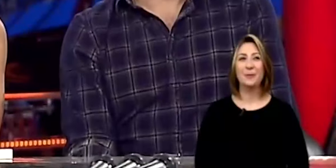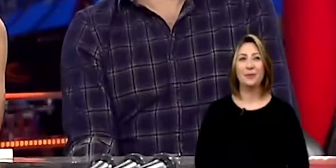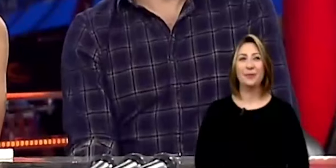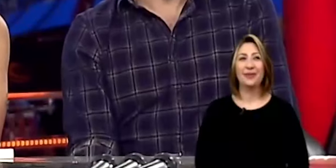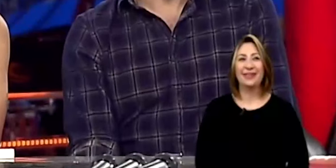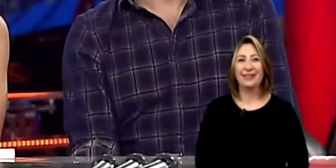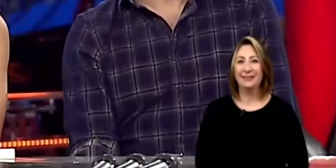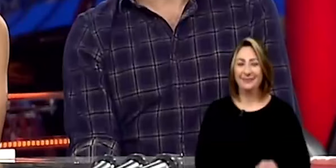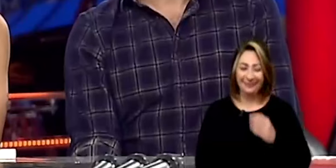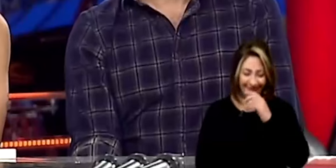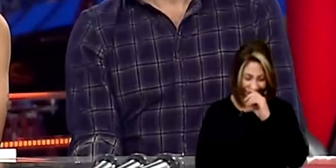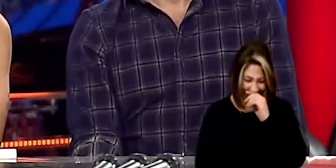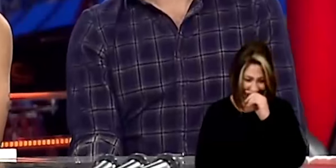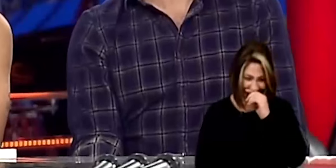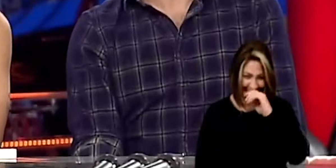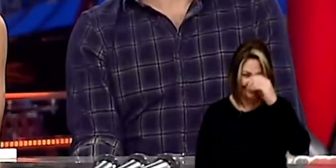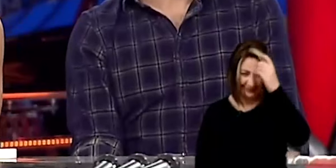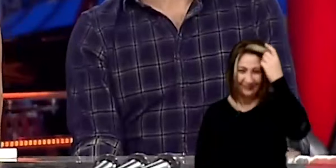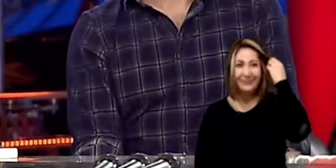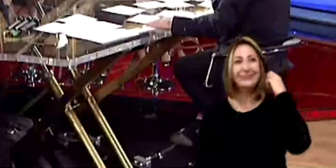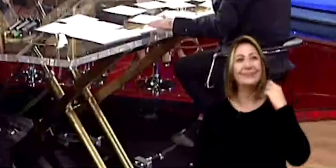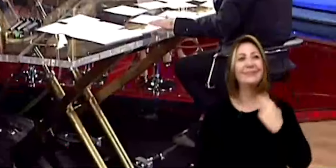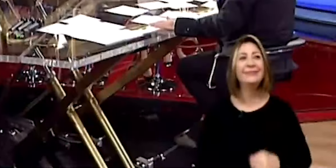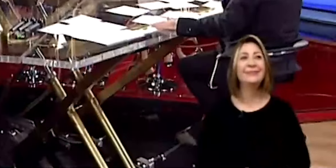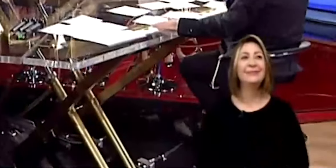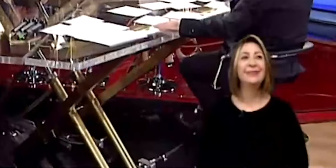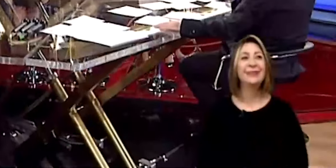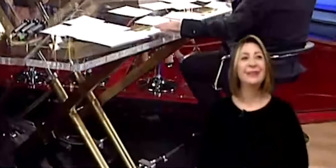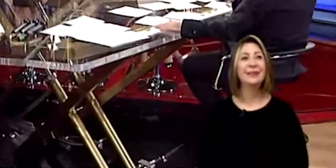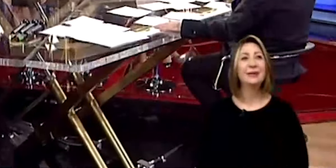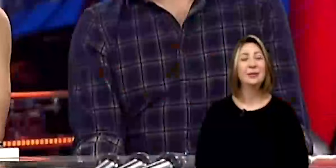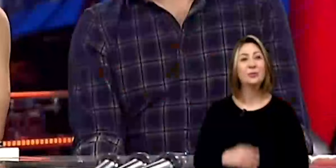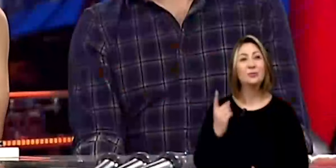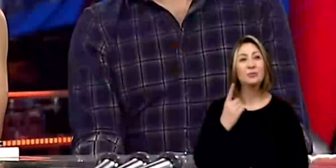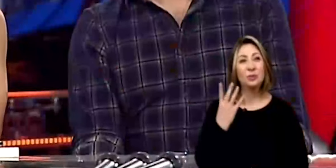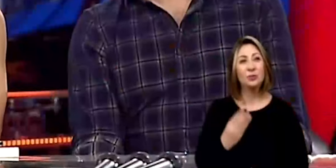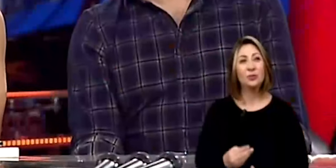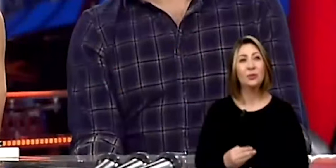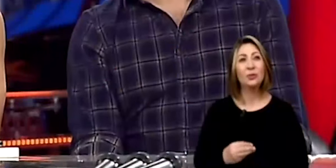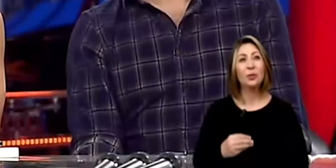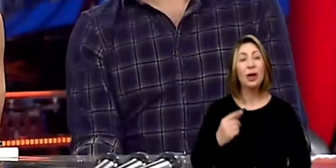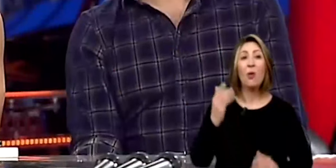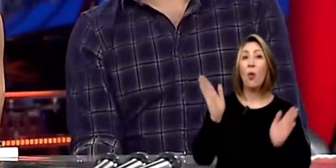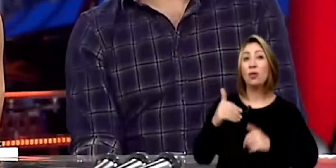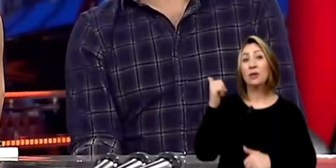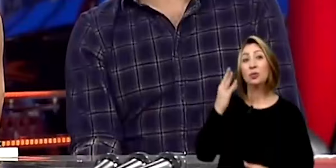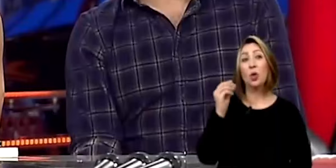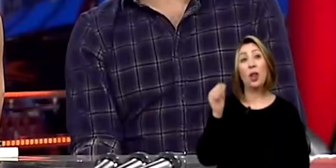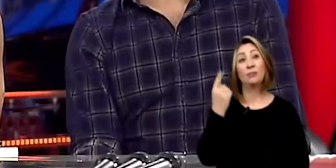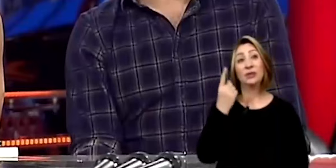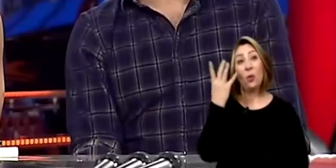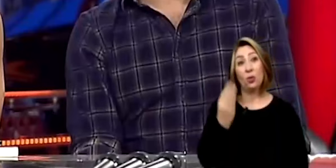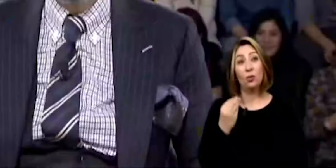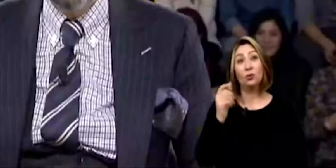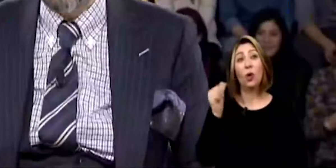Evet. Peki. Düşündü bir anda. Bir şey oldu. Söyle dur dinliyorum. Bir şey oldu. Kuliste çok önemli bir şey oldu ve ben burada